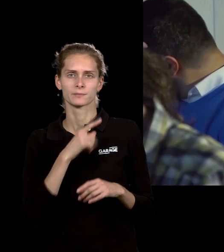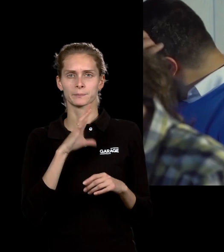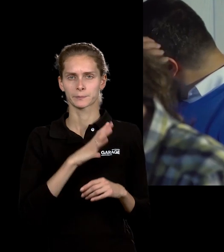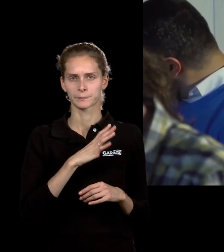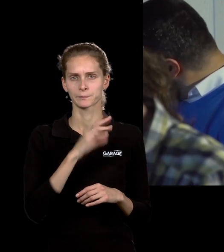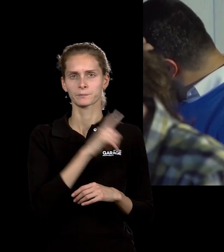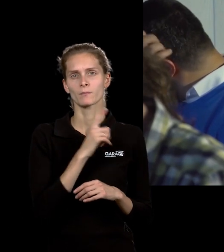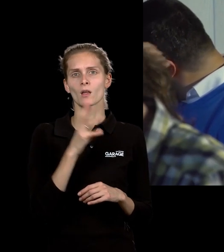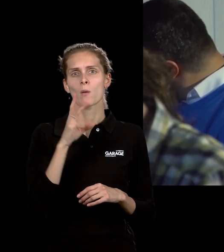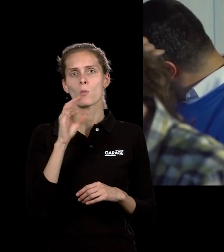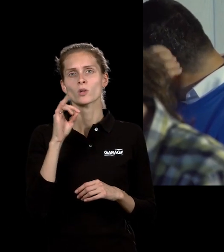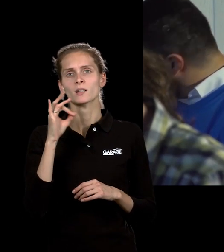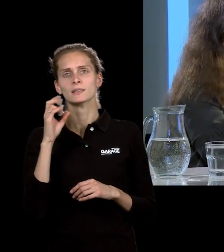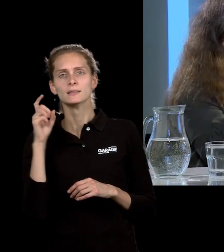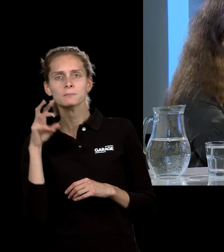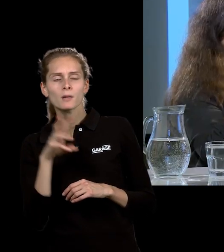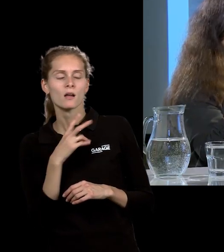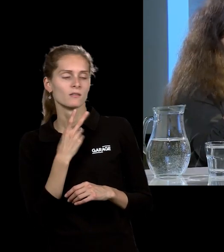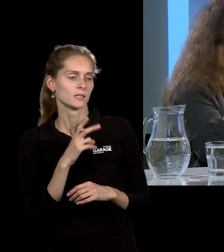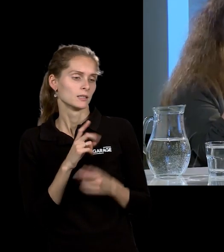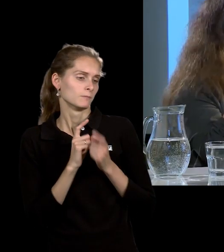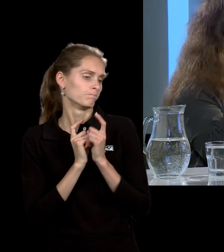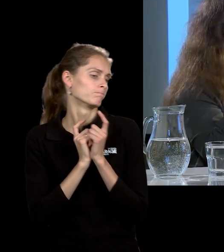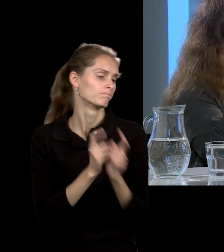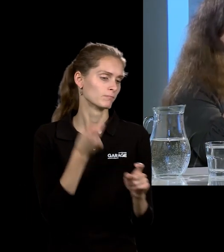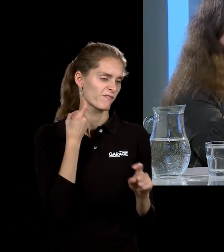который пытался задушить фашизм, и теперь оно, как бы,